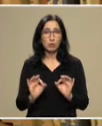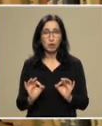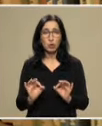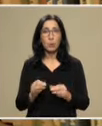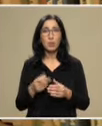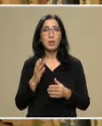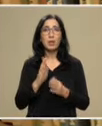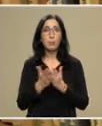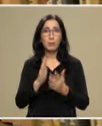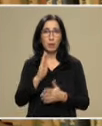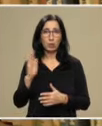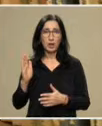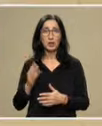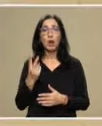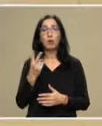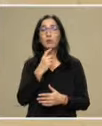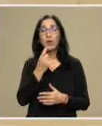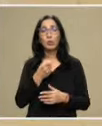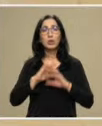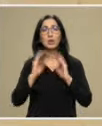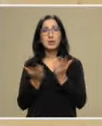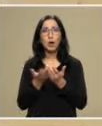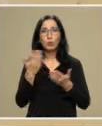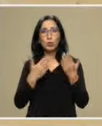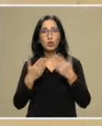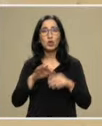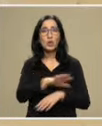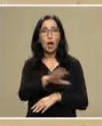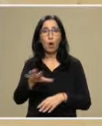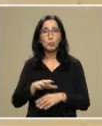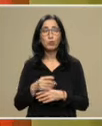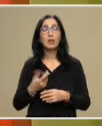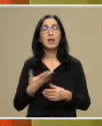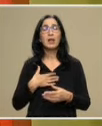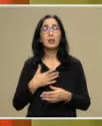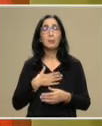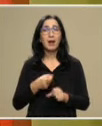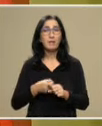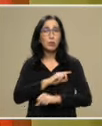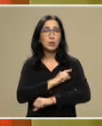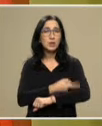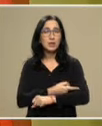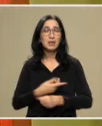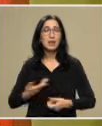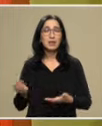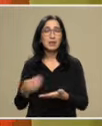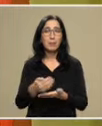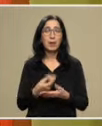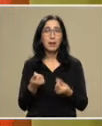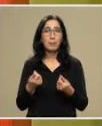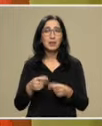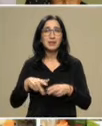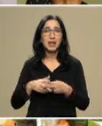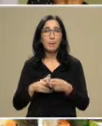момент библиотеката. От две години цялата училищна общност полага усилия за събирането на необходимите средства за ремонт